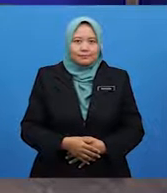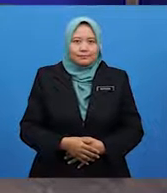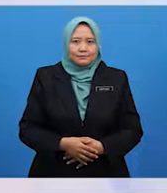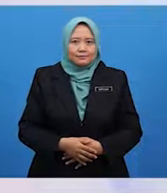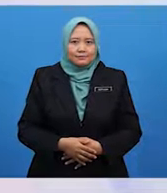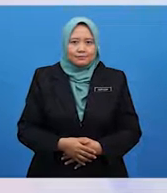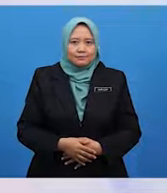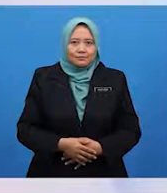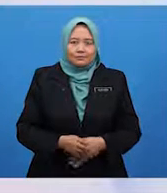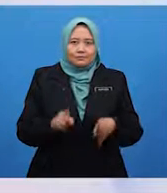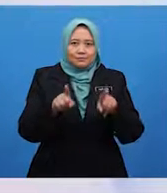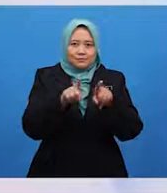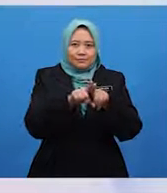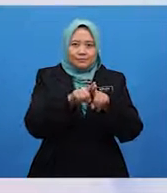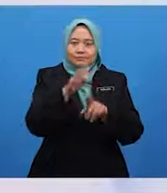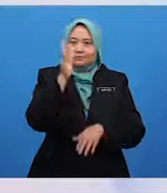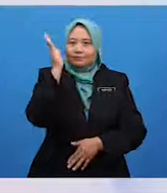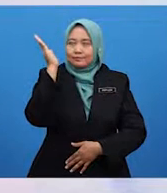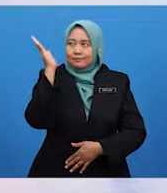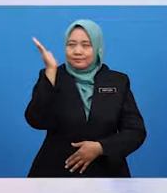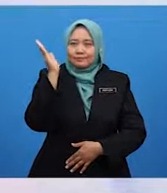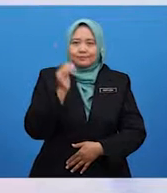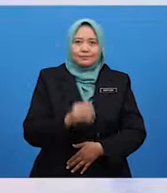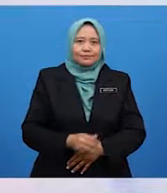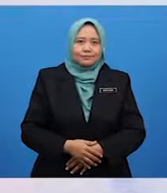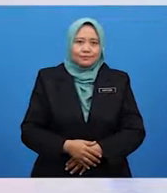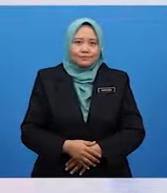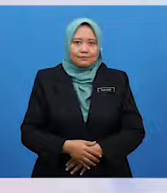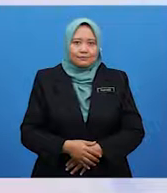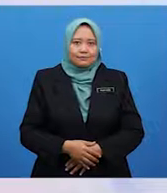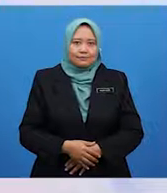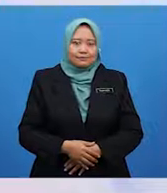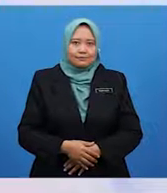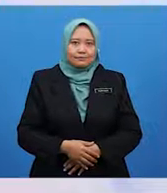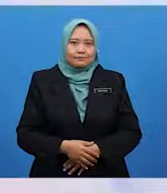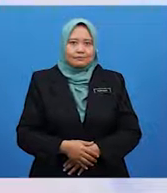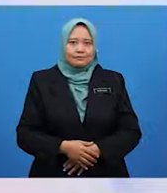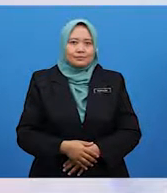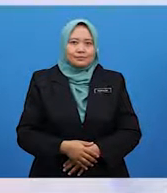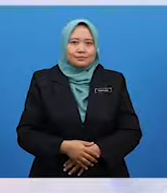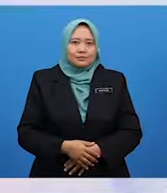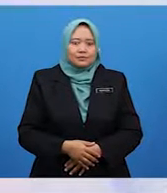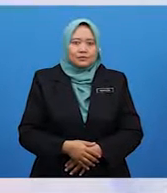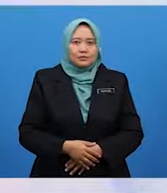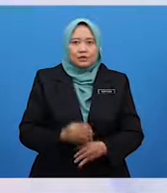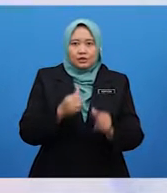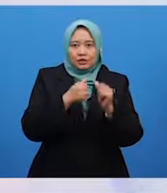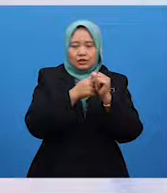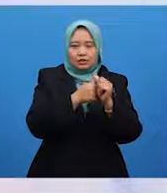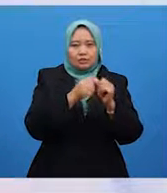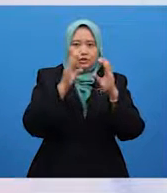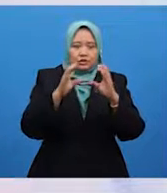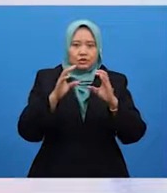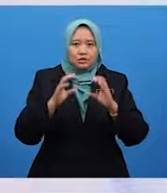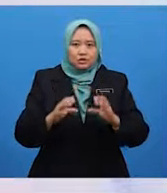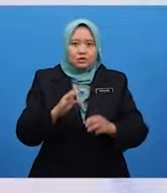Seperti paparan di sebelah ini, ya, Cikgu Don. Ya, cuba lihat di sini. Ya. Pelajar-pelajar boleh tengok. Teknik ini bergantung cara dan